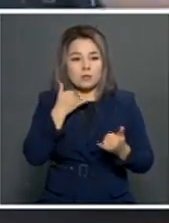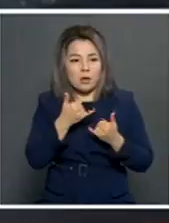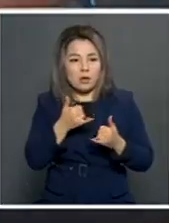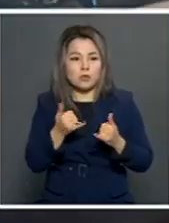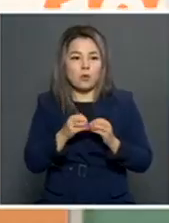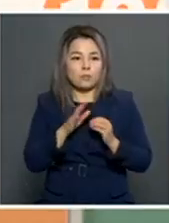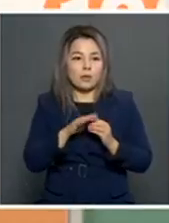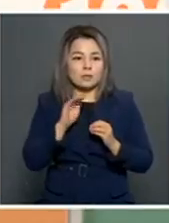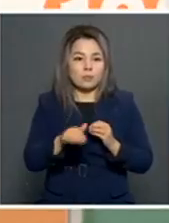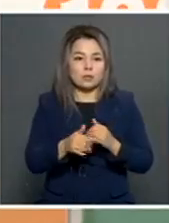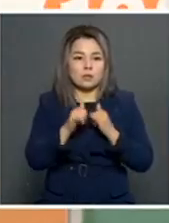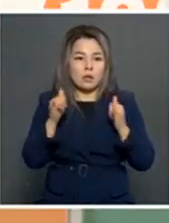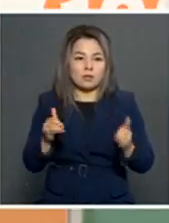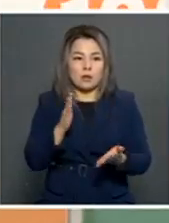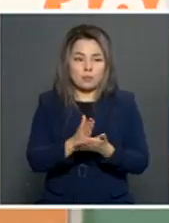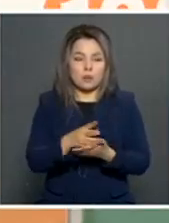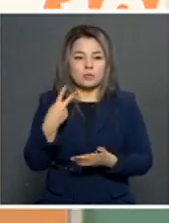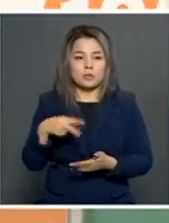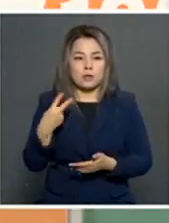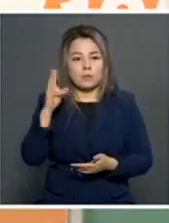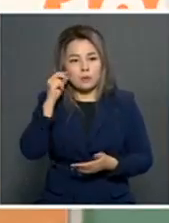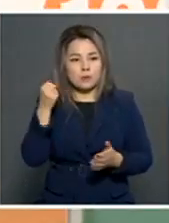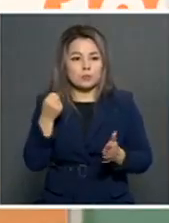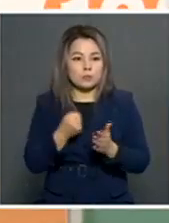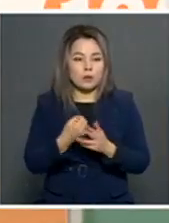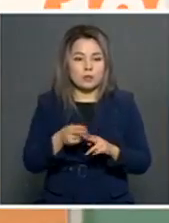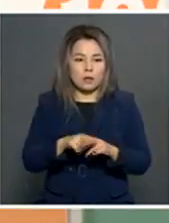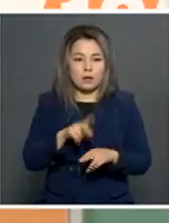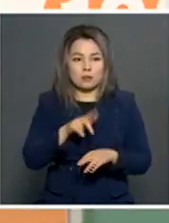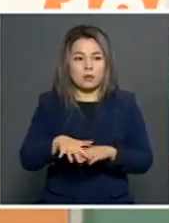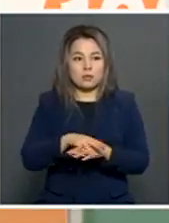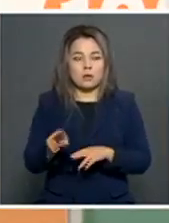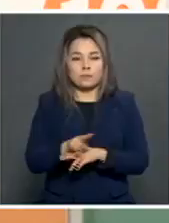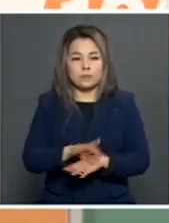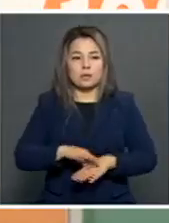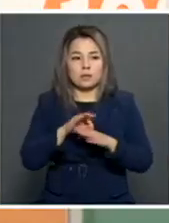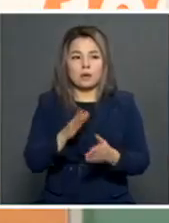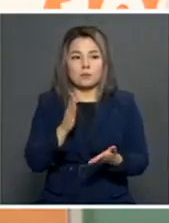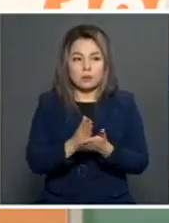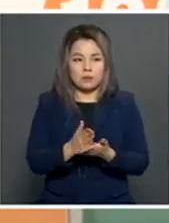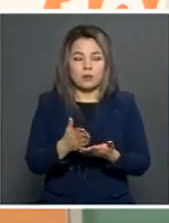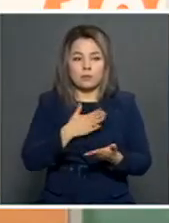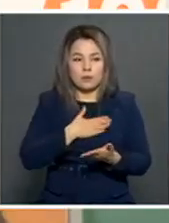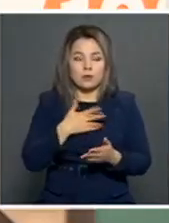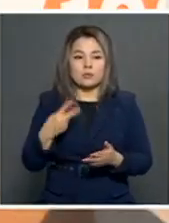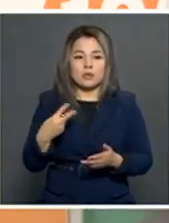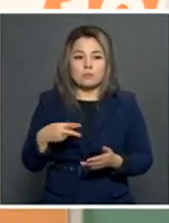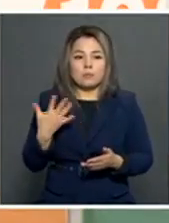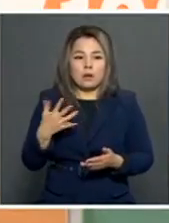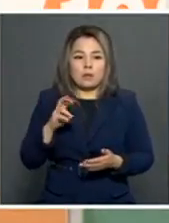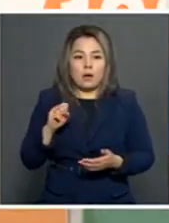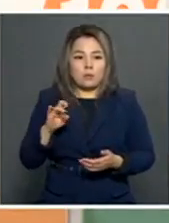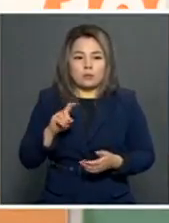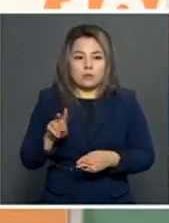мыңнан артады дейді. 22 наурызға дейін қалада емделіп жаттым. Бірақ енді 25 наурызда